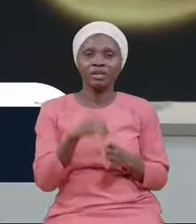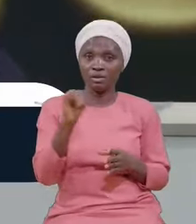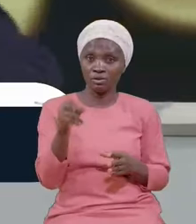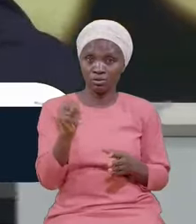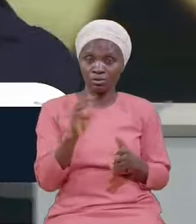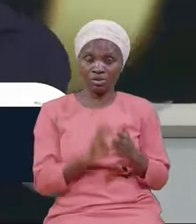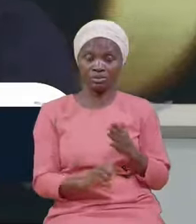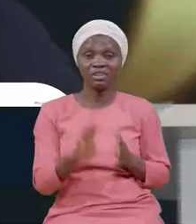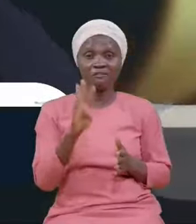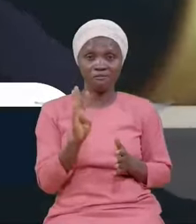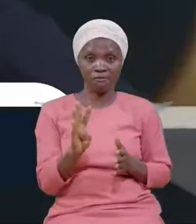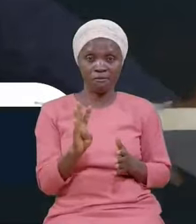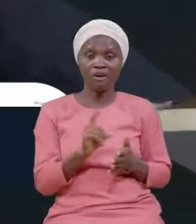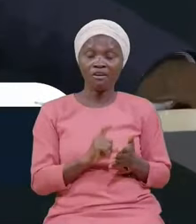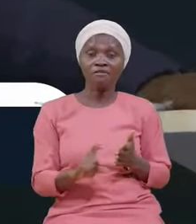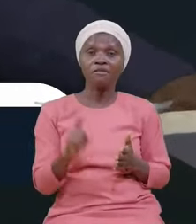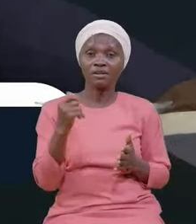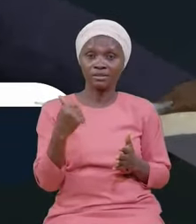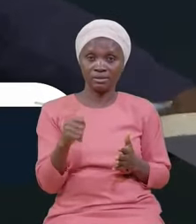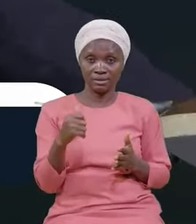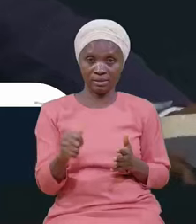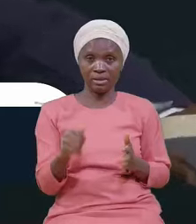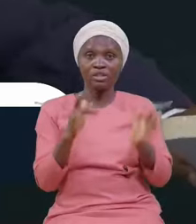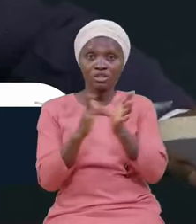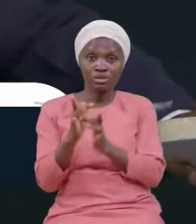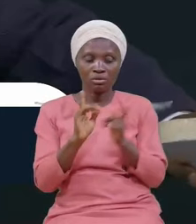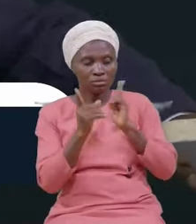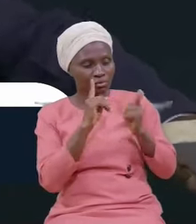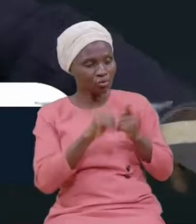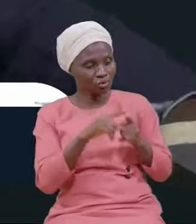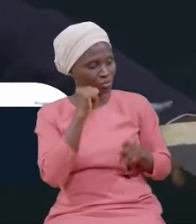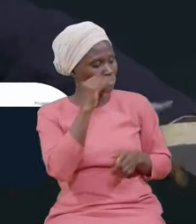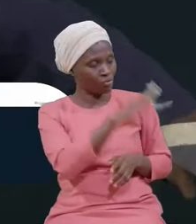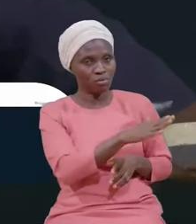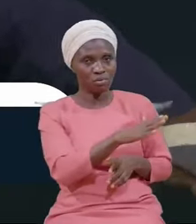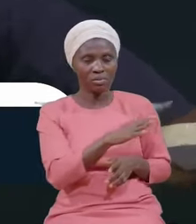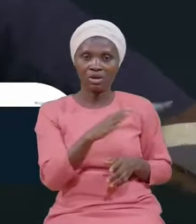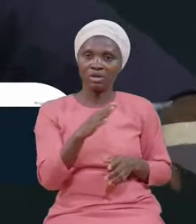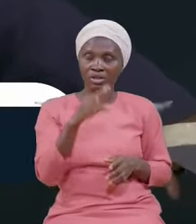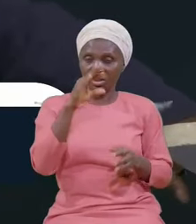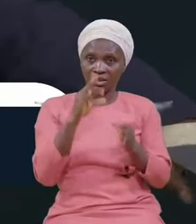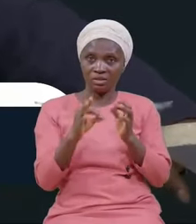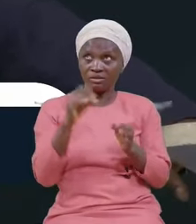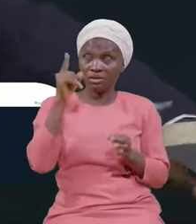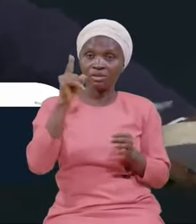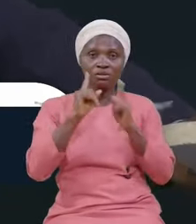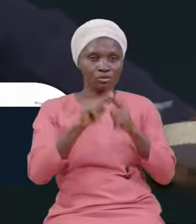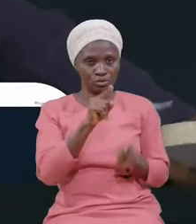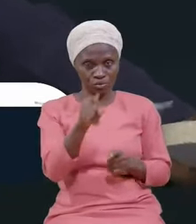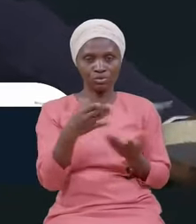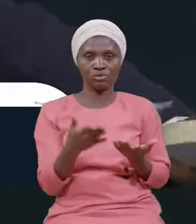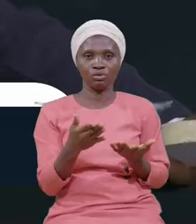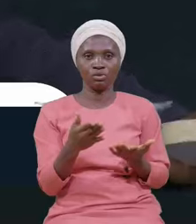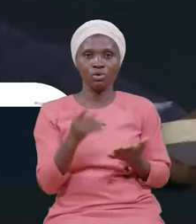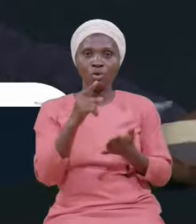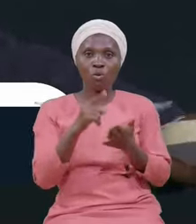à partir du verset 10. En Jean 4, 10, Jésus parlait à la femme. Il pouvait aussi te parler. Et qu'est-ce ce qu'il dit à